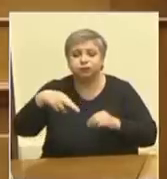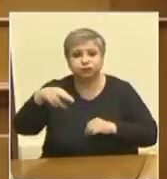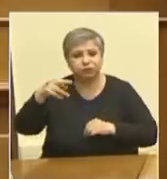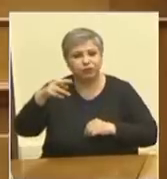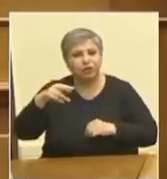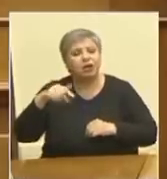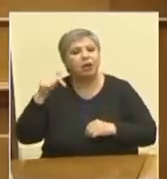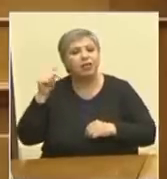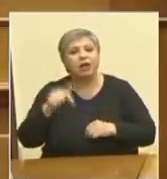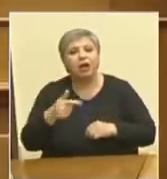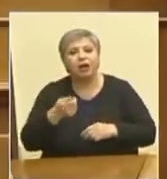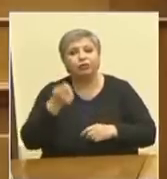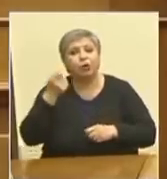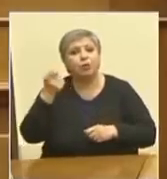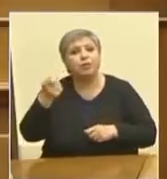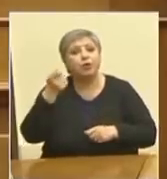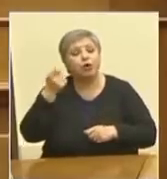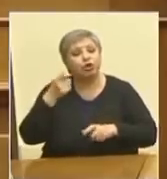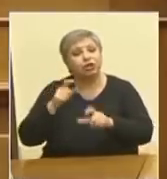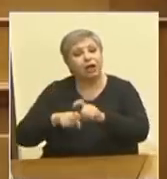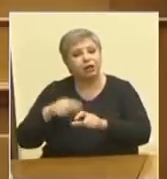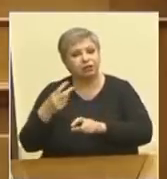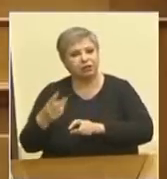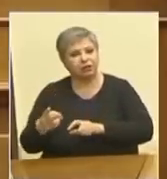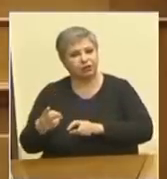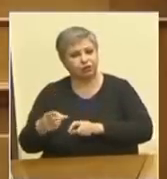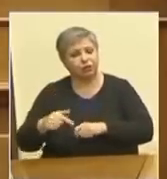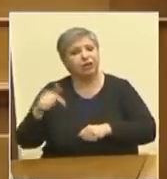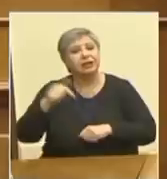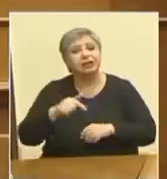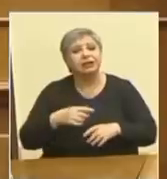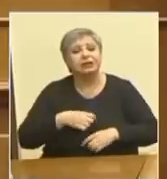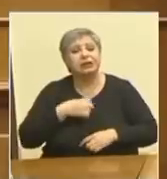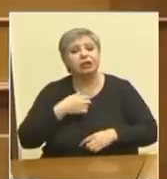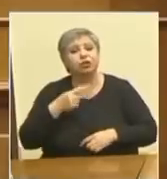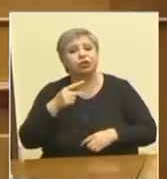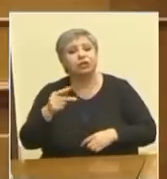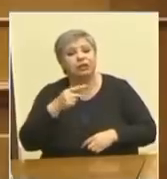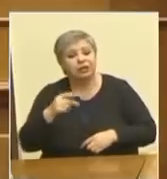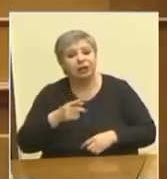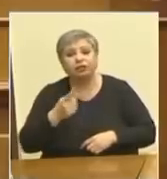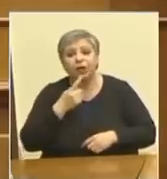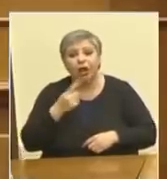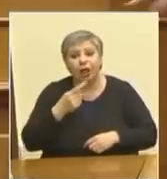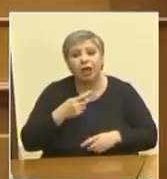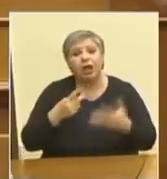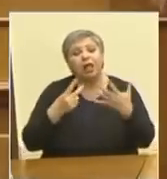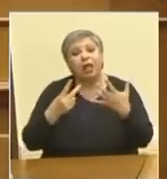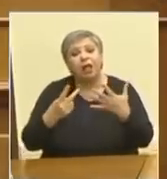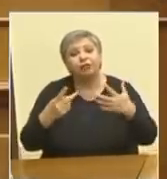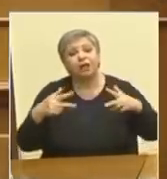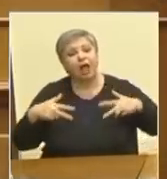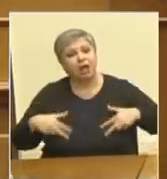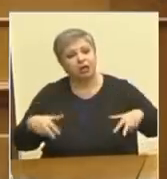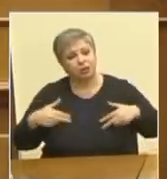σας ημερών? Και εμπλέκει ή δεν εμπλέκει ο κύριος Κιτσάκος τουλάχιστον 7 υπουργούς που του έλεγαν «Κάντα όλα αυτά και